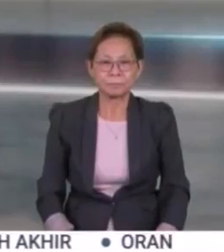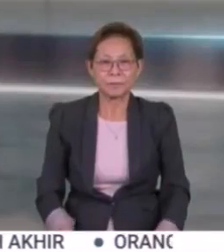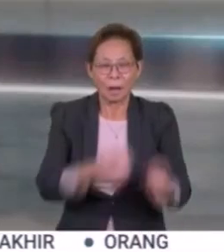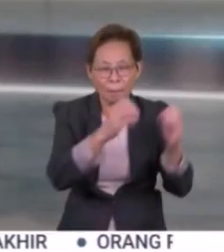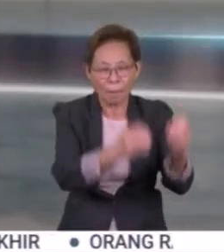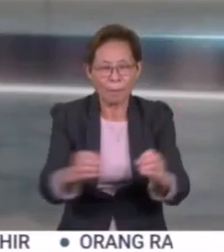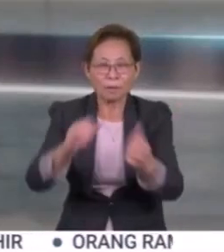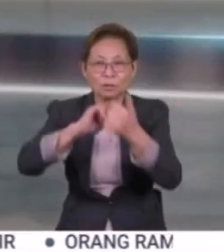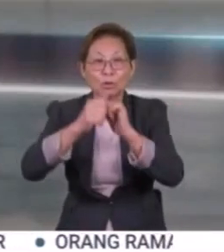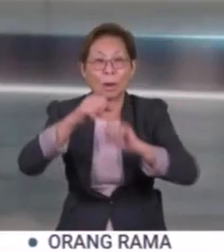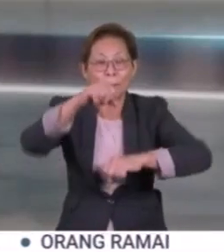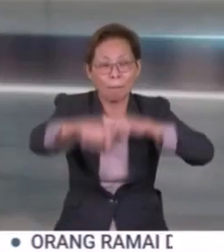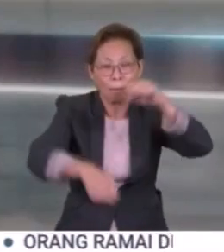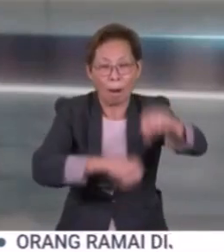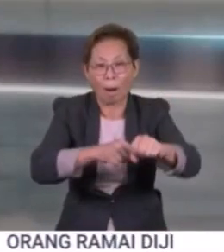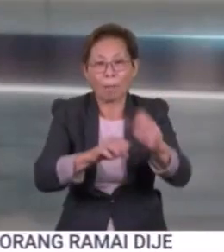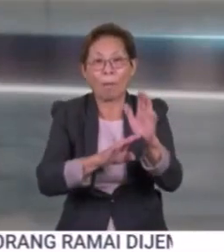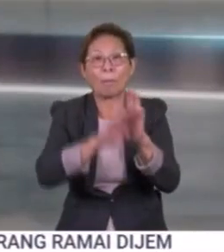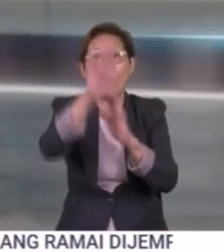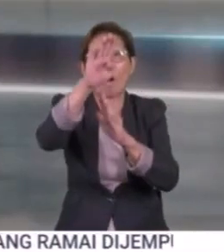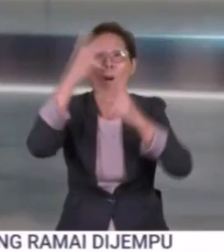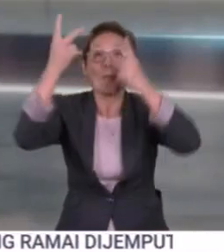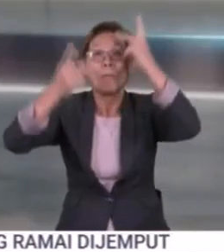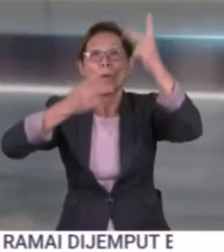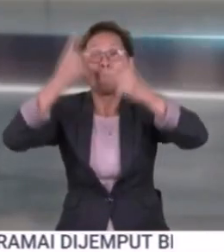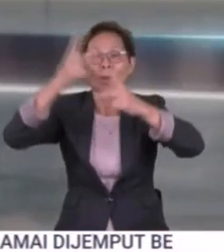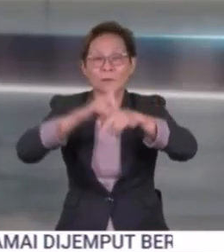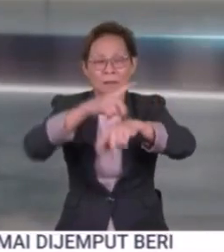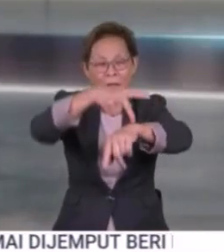pengajuan Sugan berbasikal dapat meluncurkan